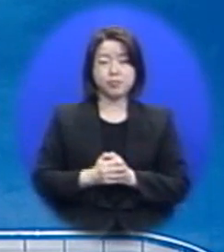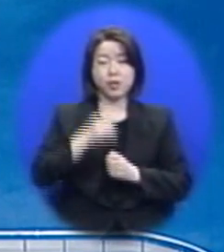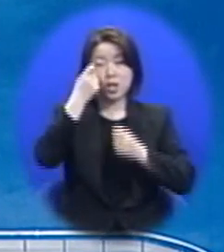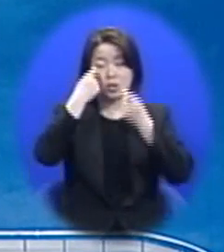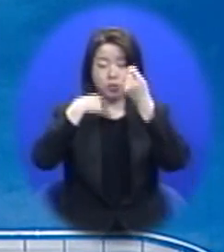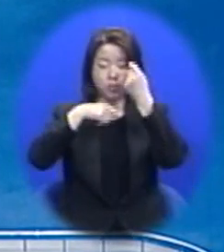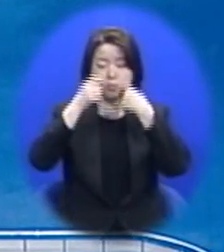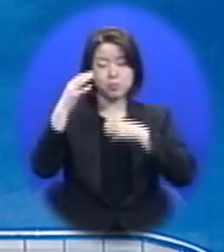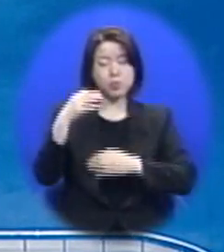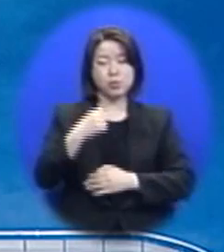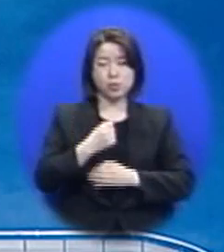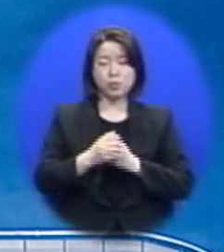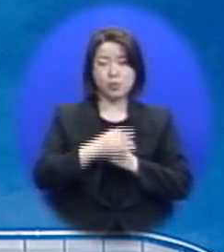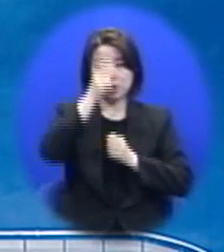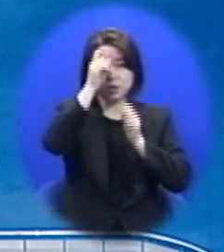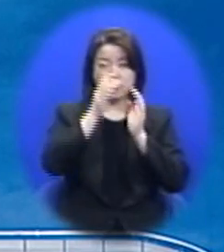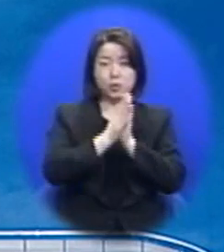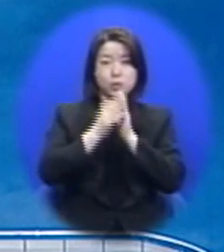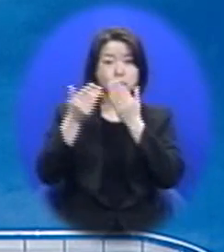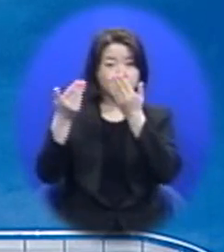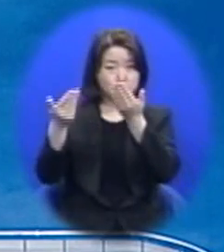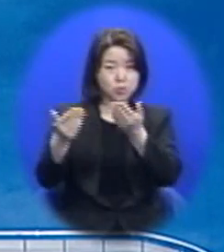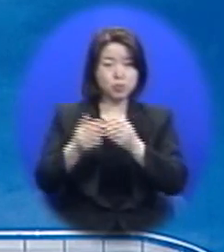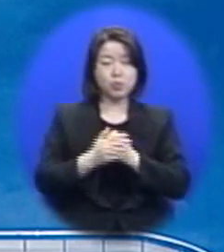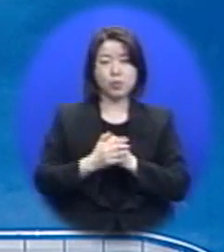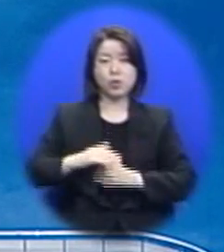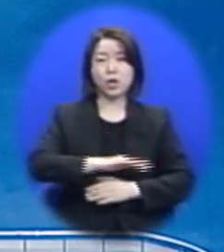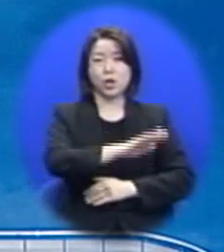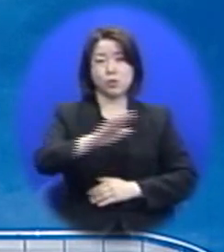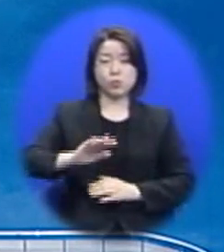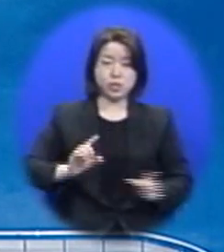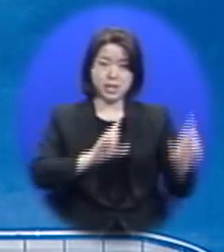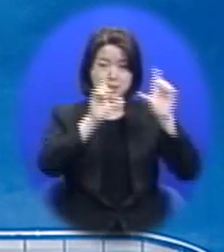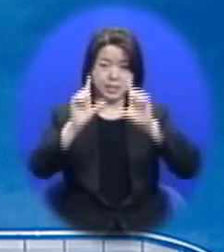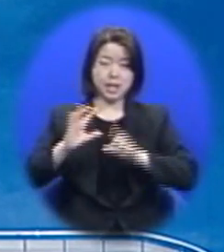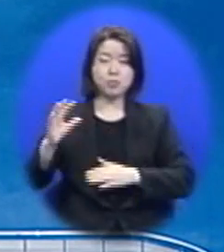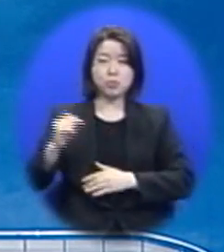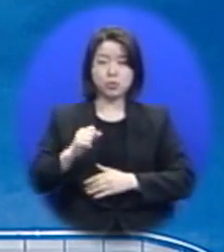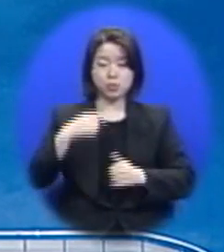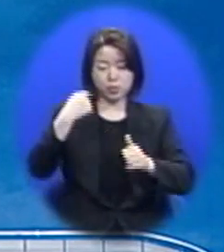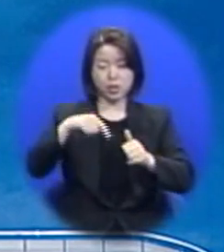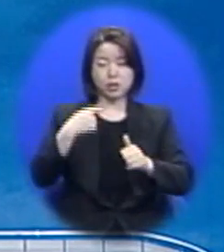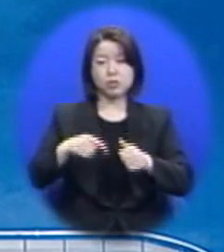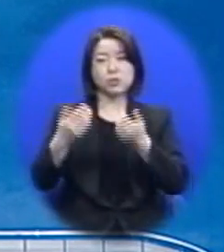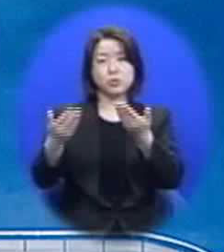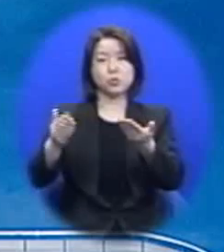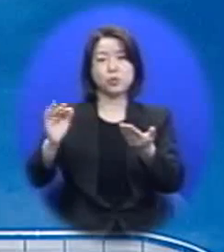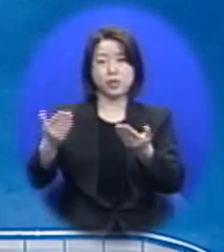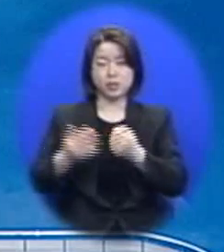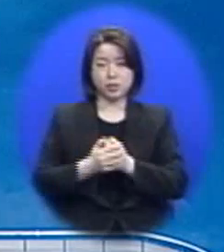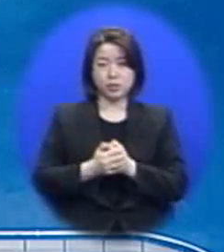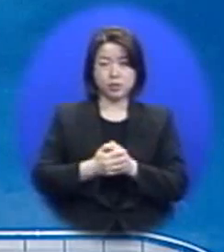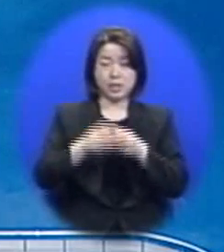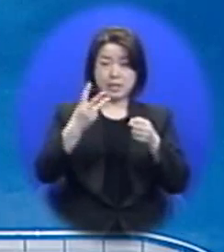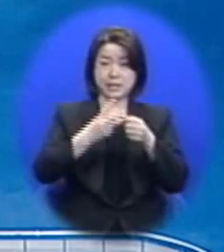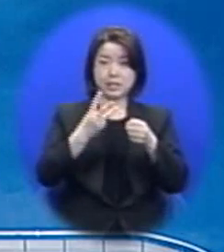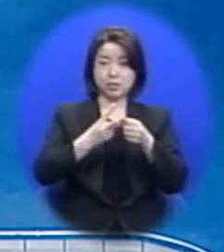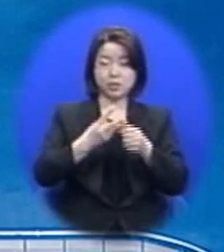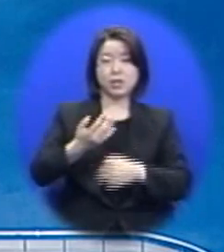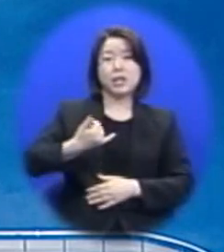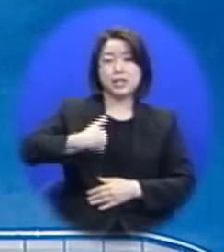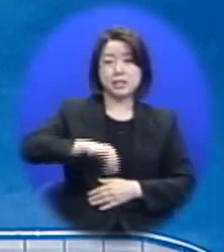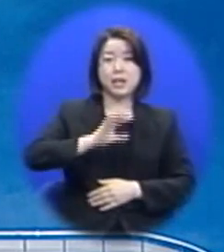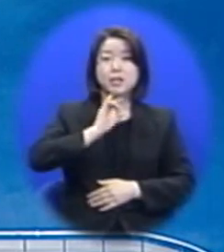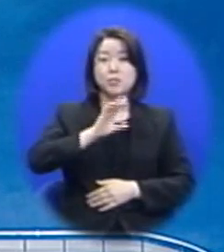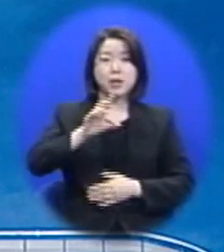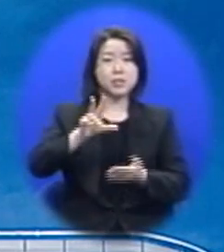눈물로 기도하고 우리의 삶으로 가르치는 거죠. 세 번째는 자녀만